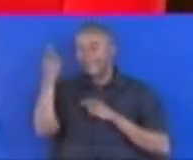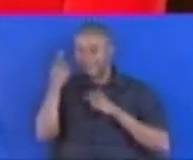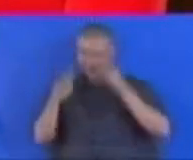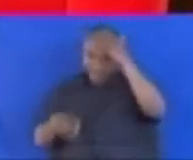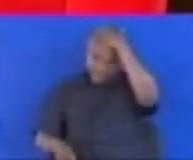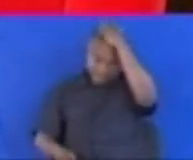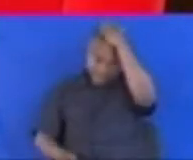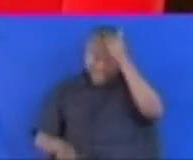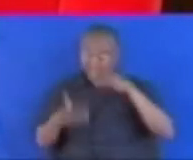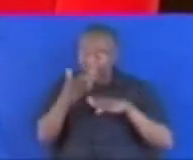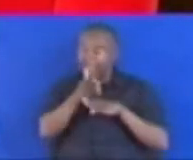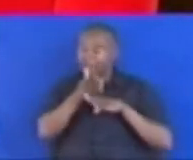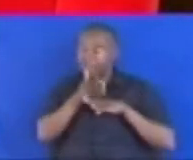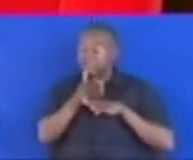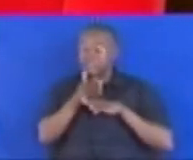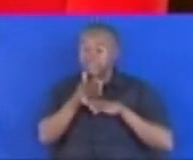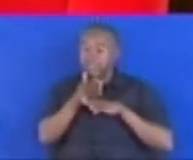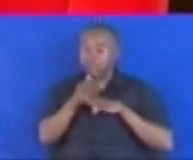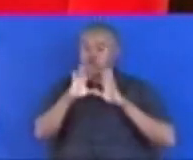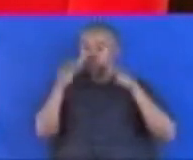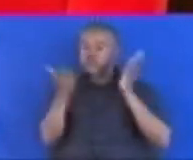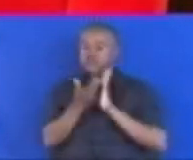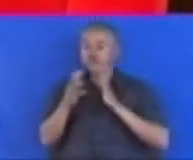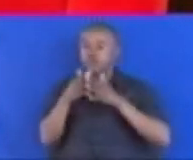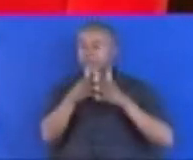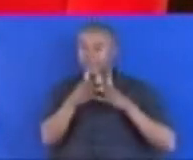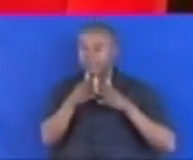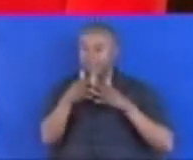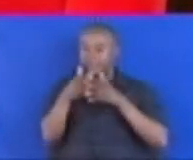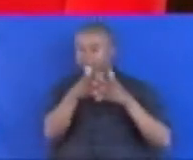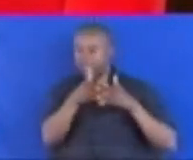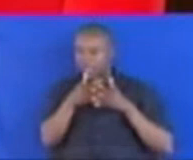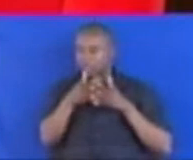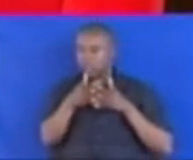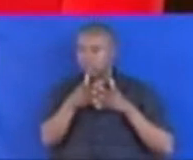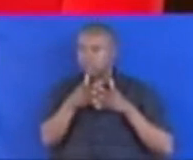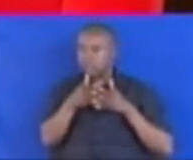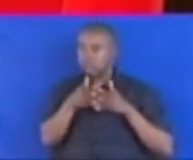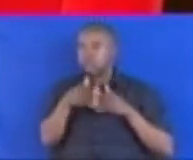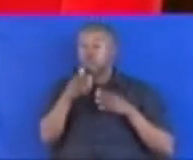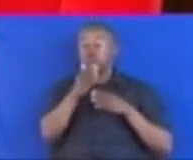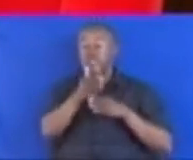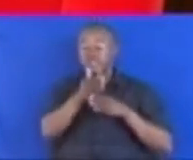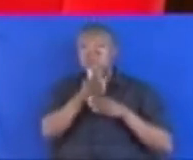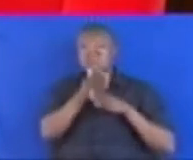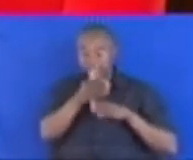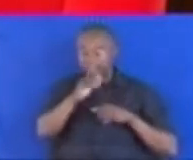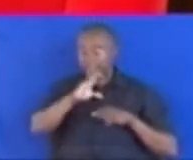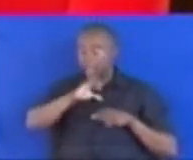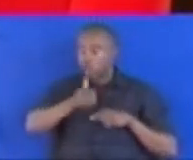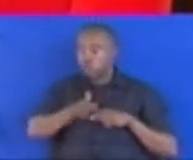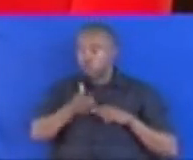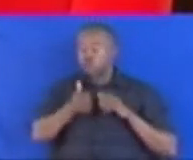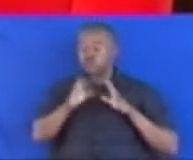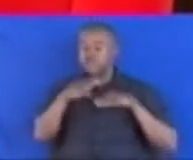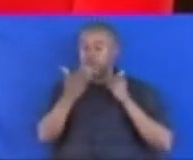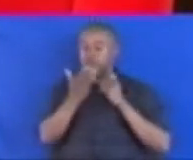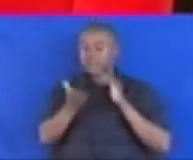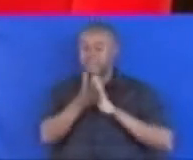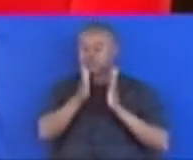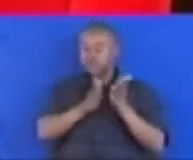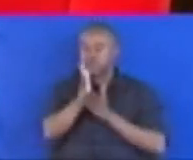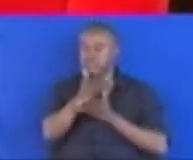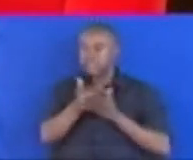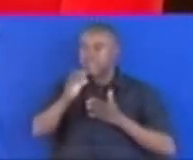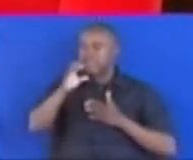Mashirika duniani, kwa mfano Marekani, kuna shirika ambalo linaruhusu dawa zianze kupitishwa. Linaitwa CDC.